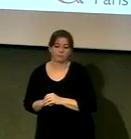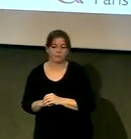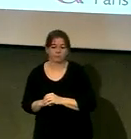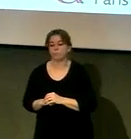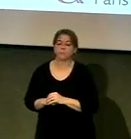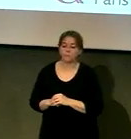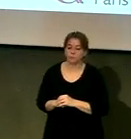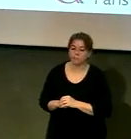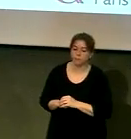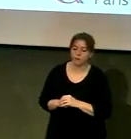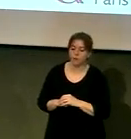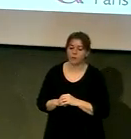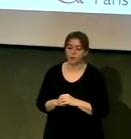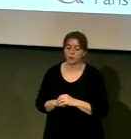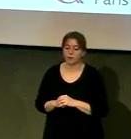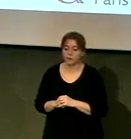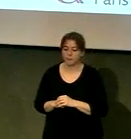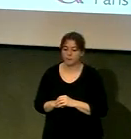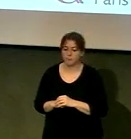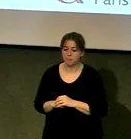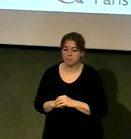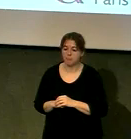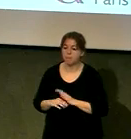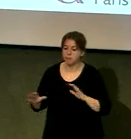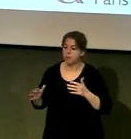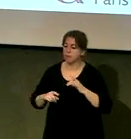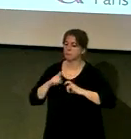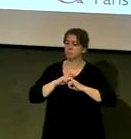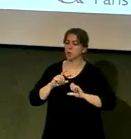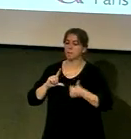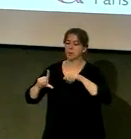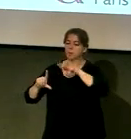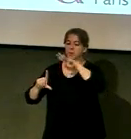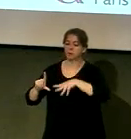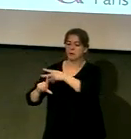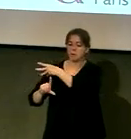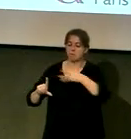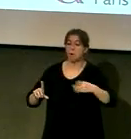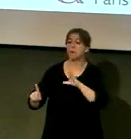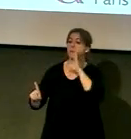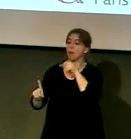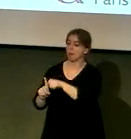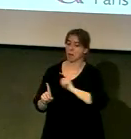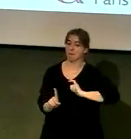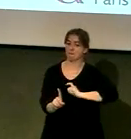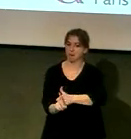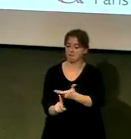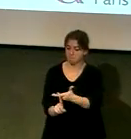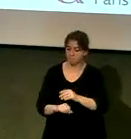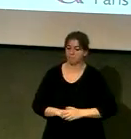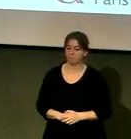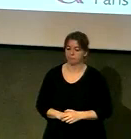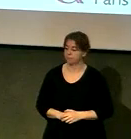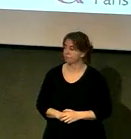à l'effet des premiers tableaux, qui c'est la conséquence pour la mère. Déjà, les choix